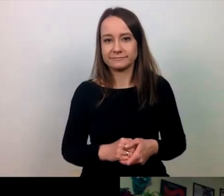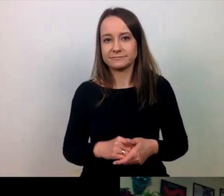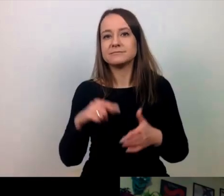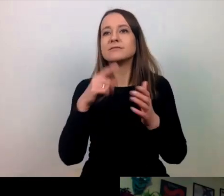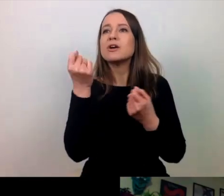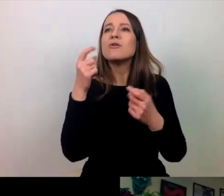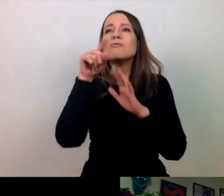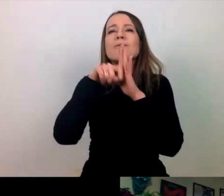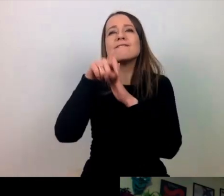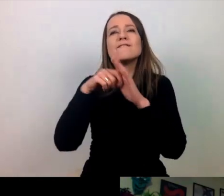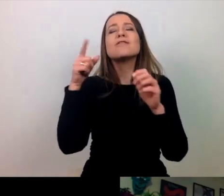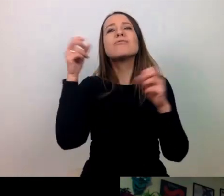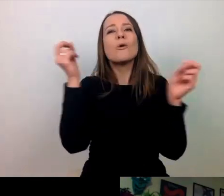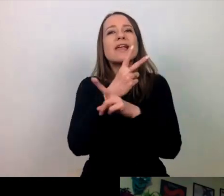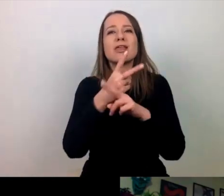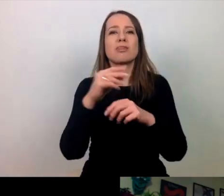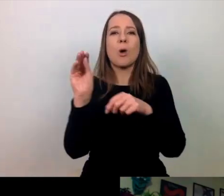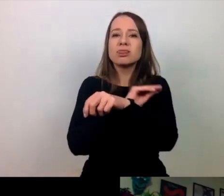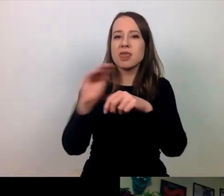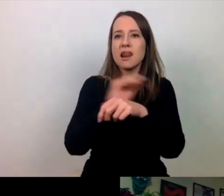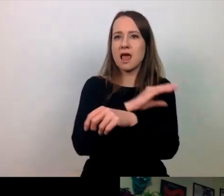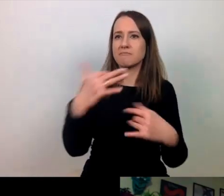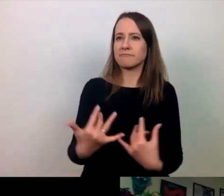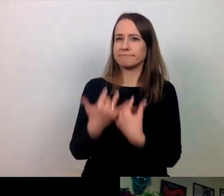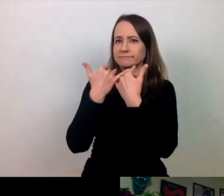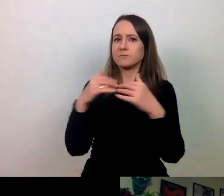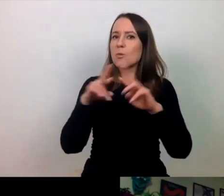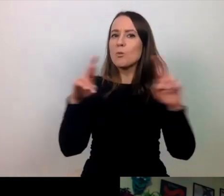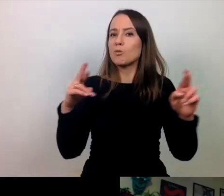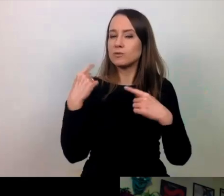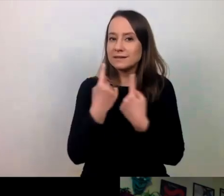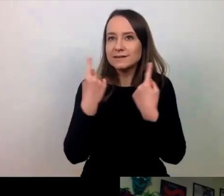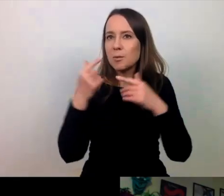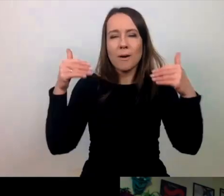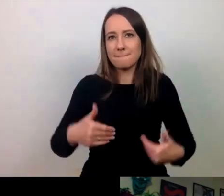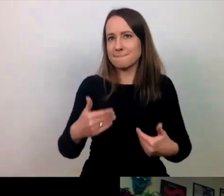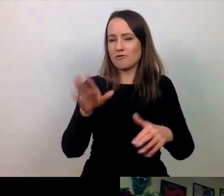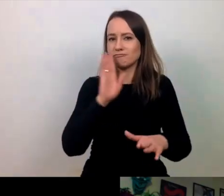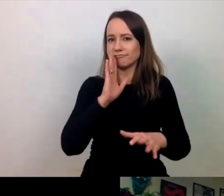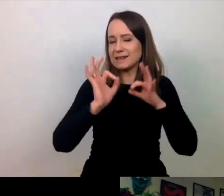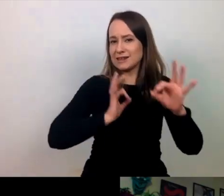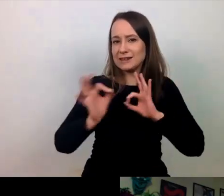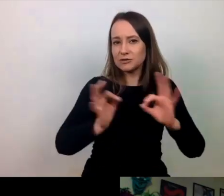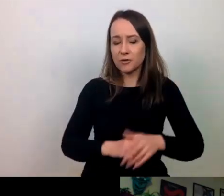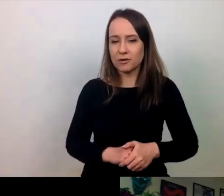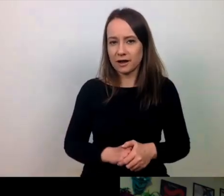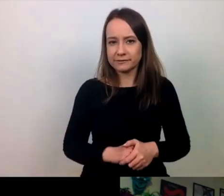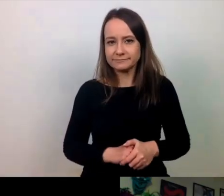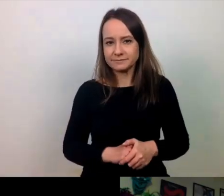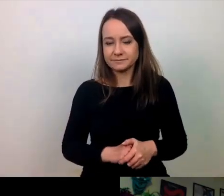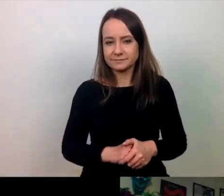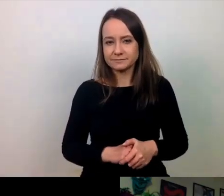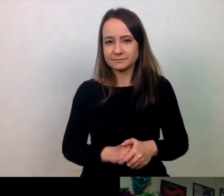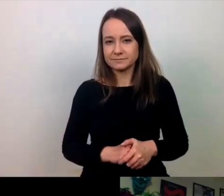kinoterapeutyczny wymiar. W różne strony można z takimi historiami iść i to się zresztą często zdarza, że twórcy